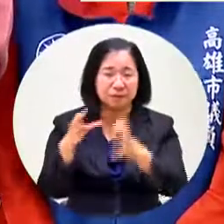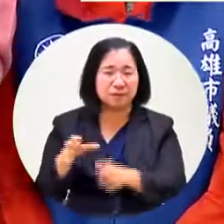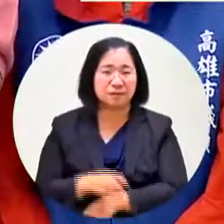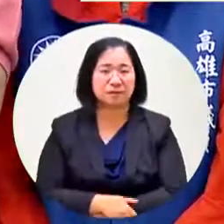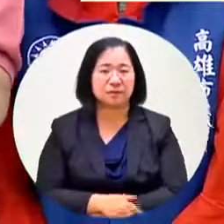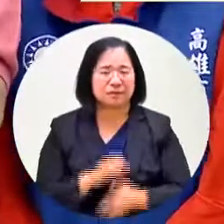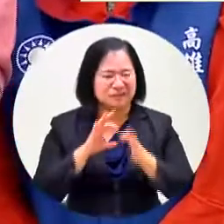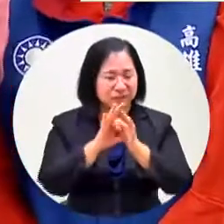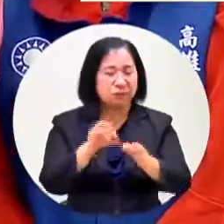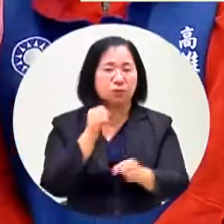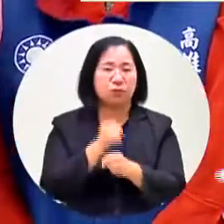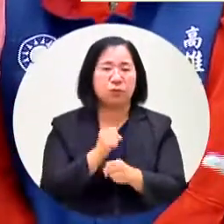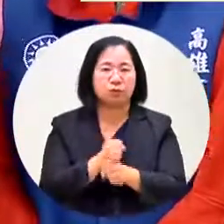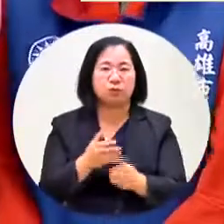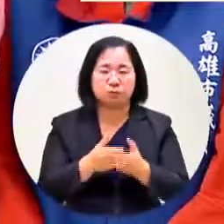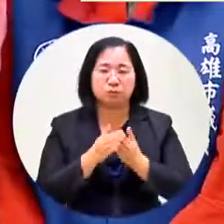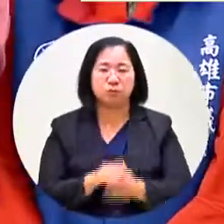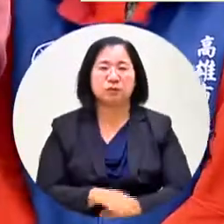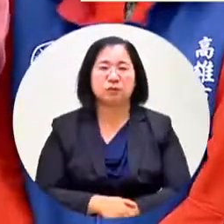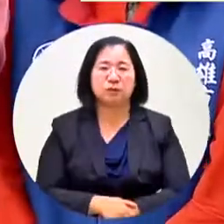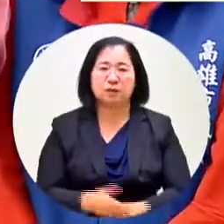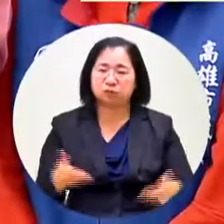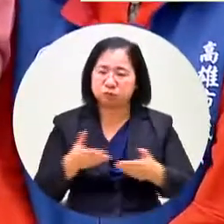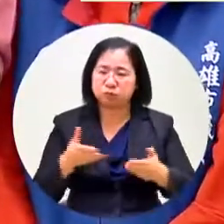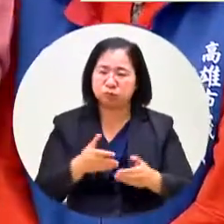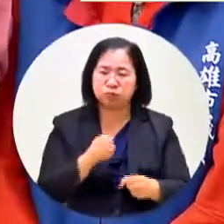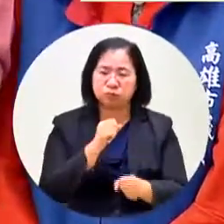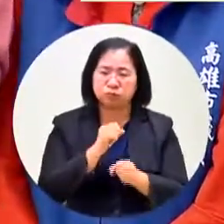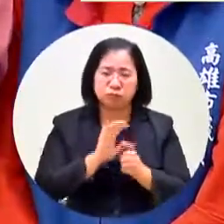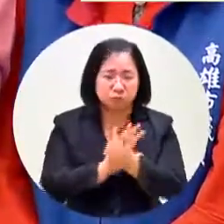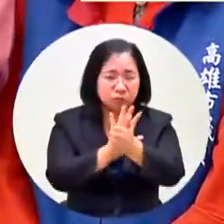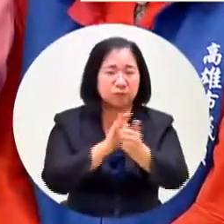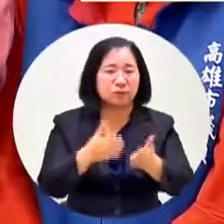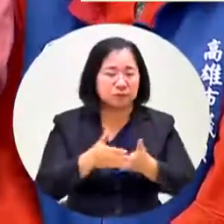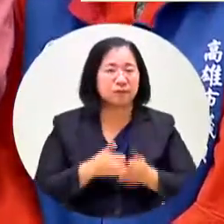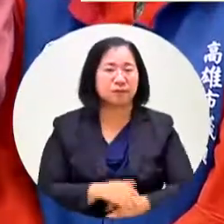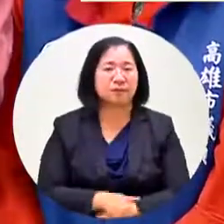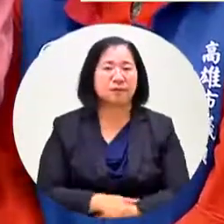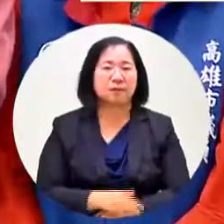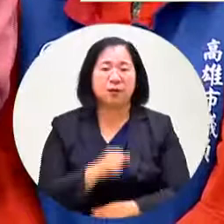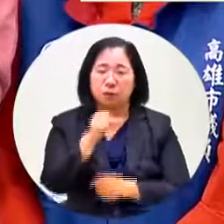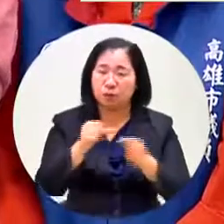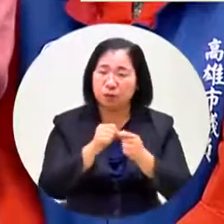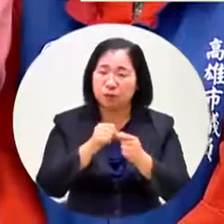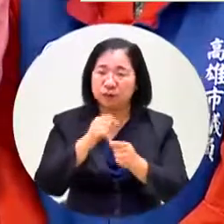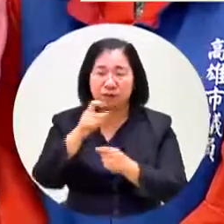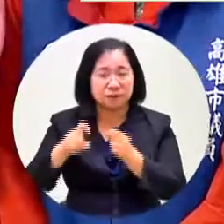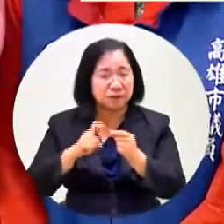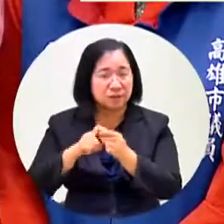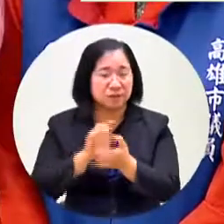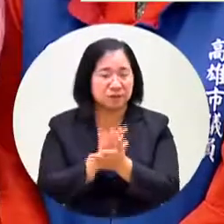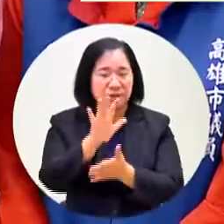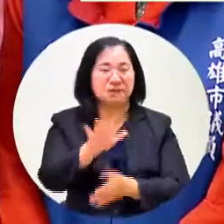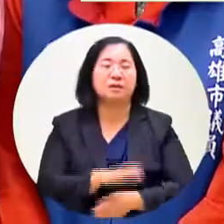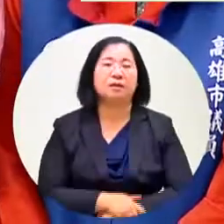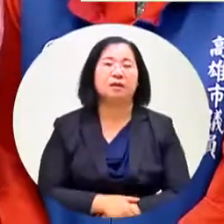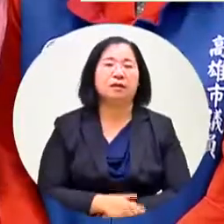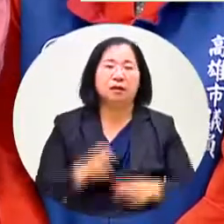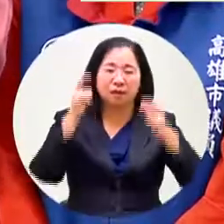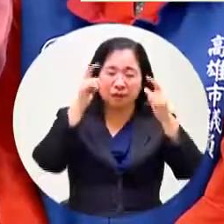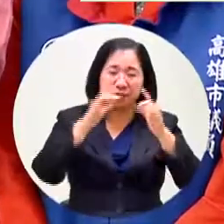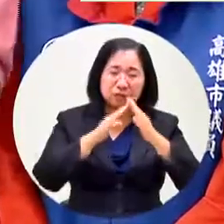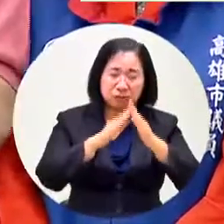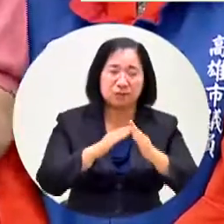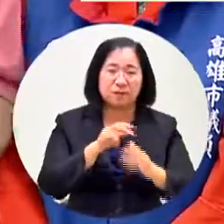哈。所以韩市长，我希望你啊，这些基础的建设要继续的做，这